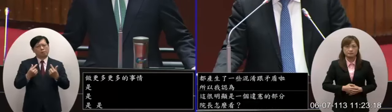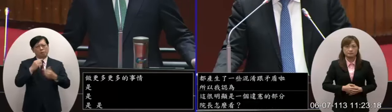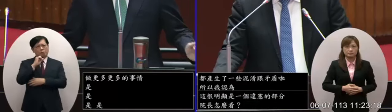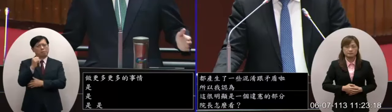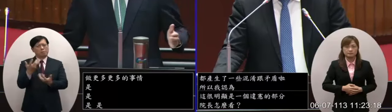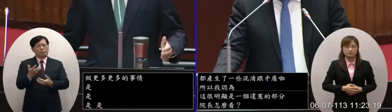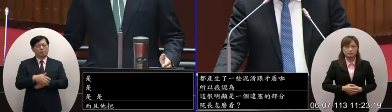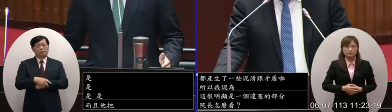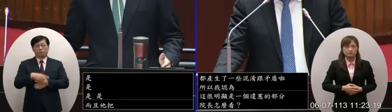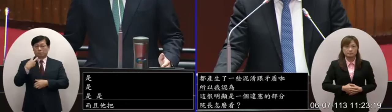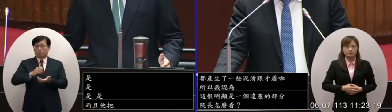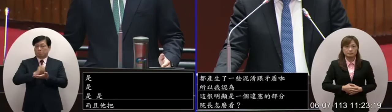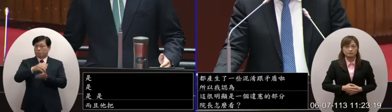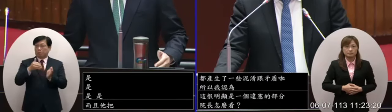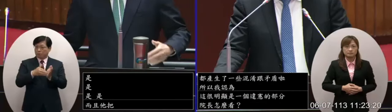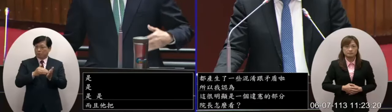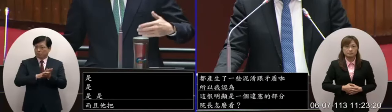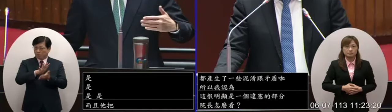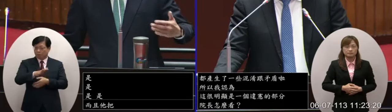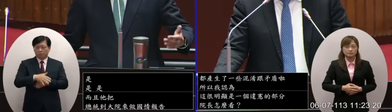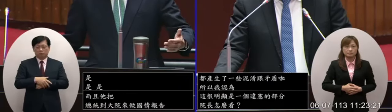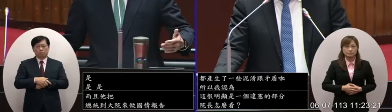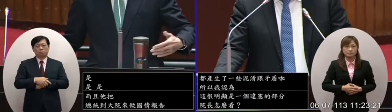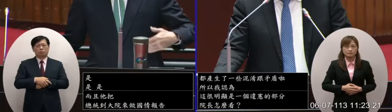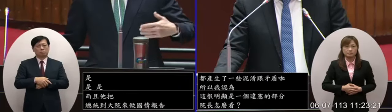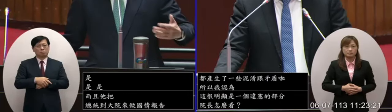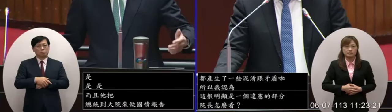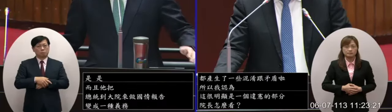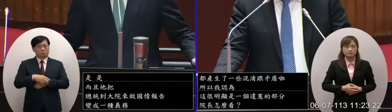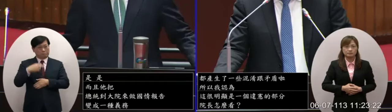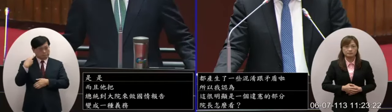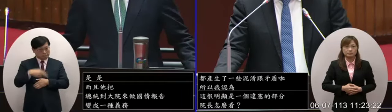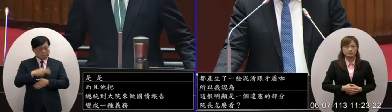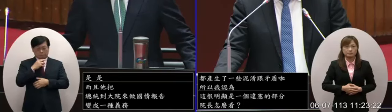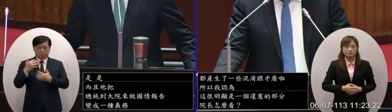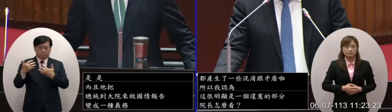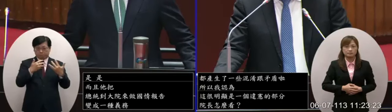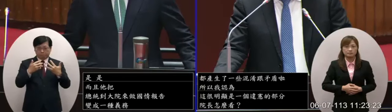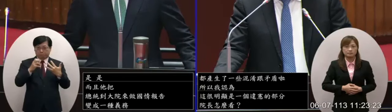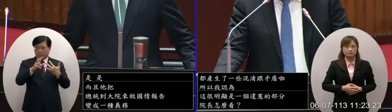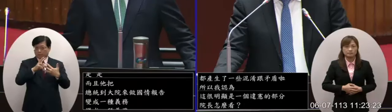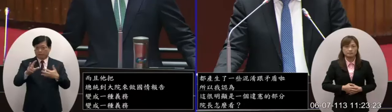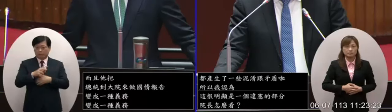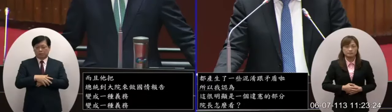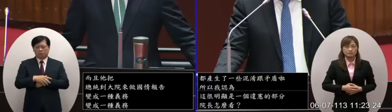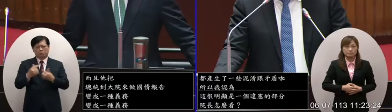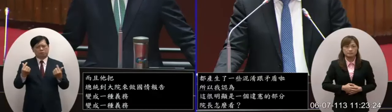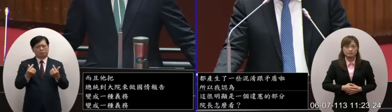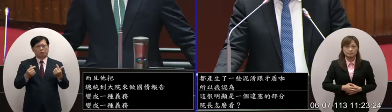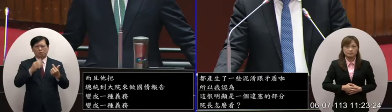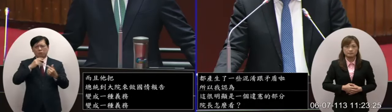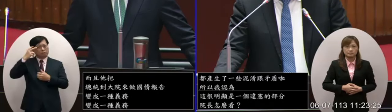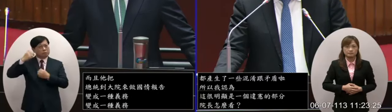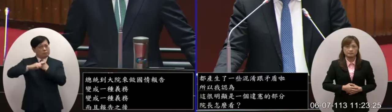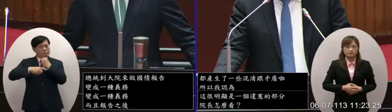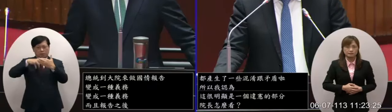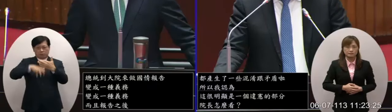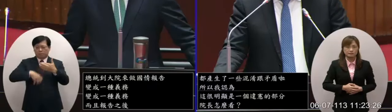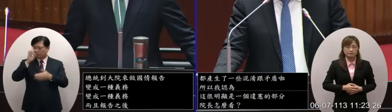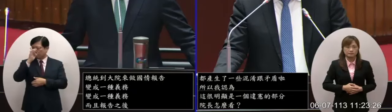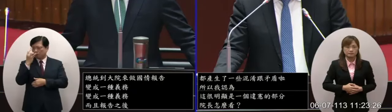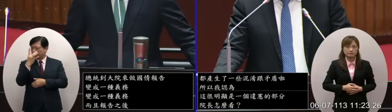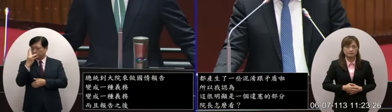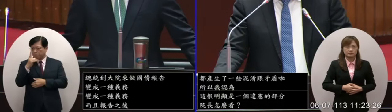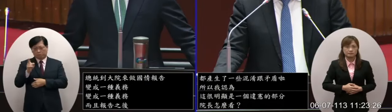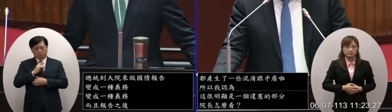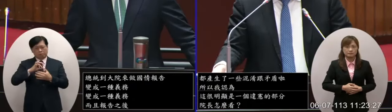务，而且报告之后采取的问答问的方式。显然在宪法里面我们是找不到